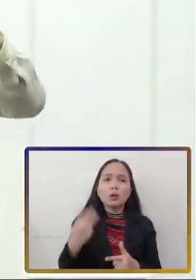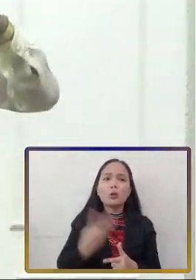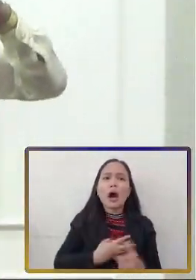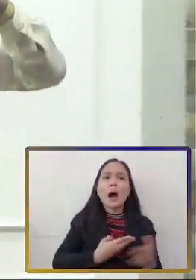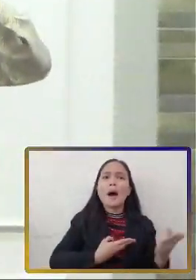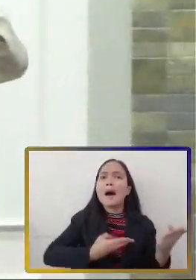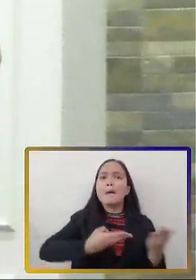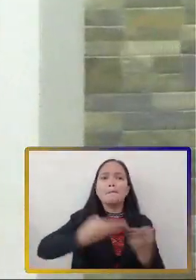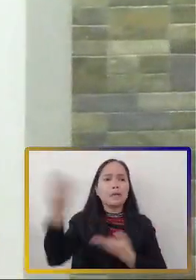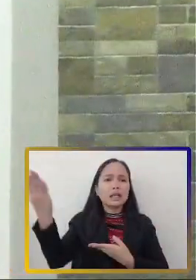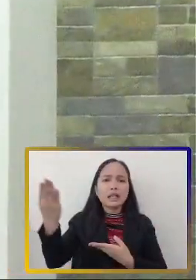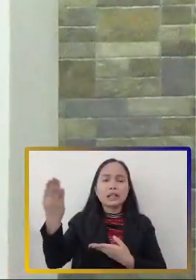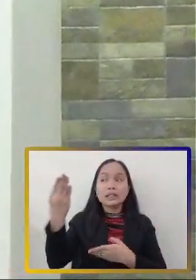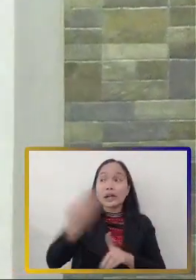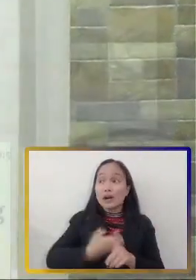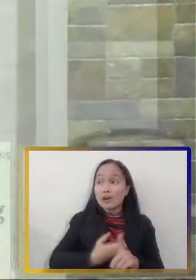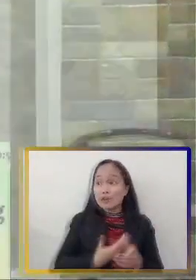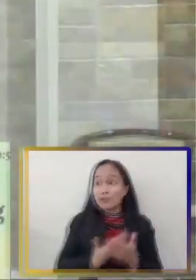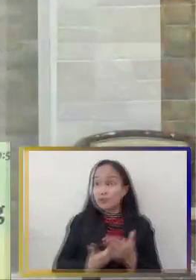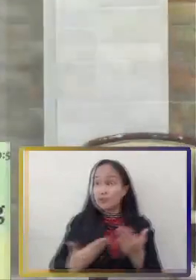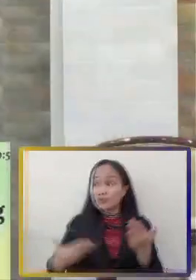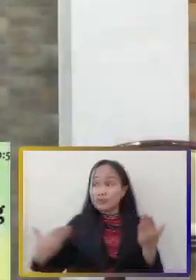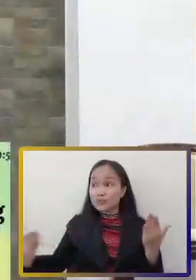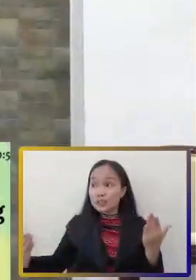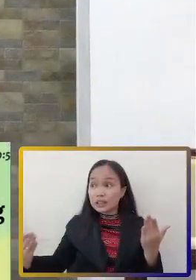everything into captivity